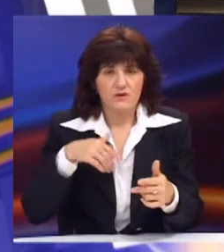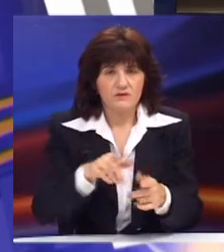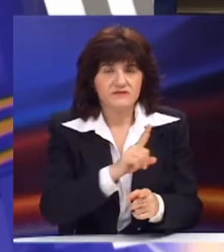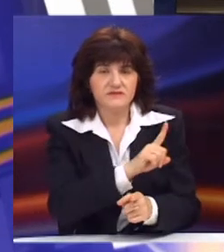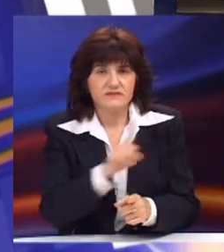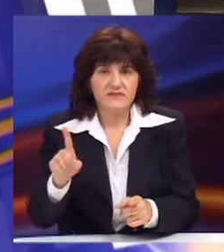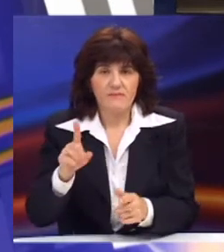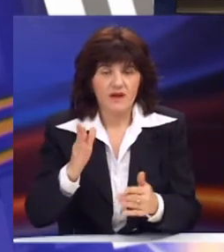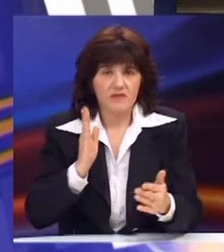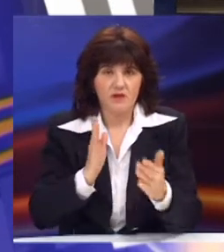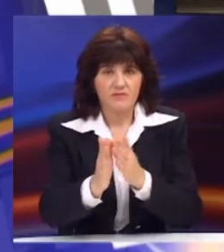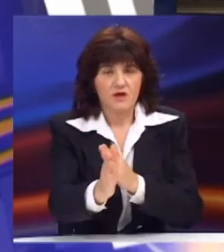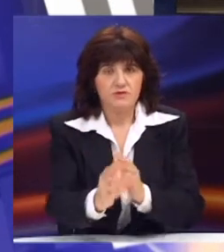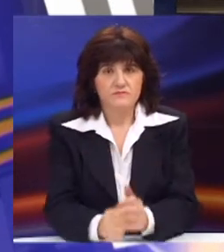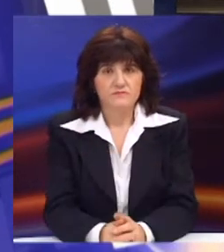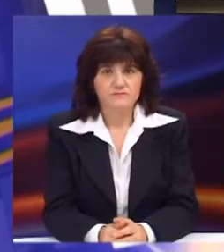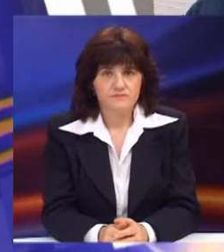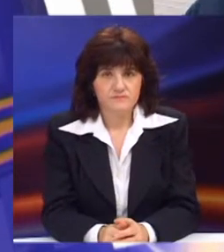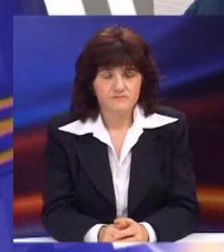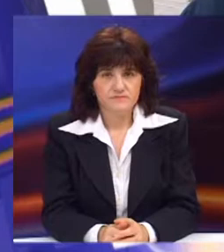da prolaze zabranjenom deonicom.